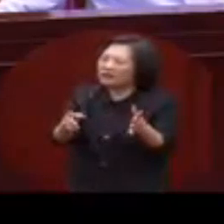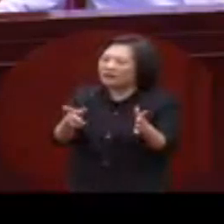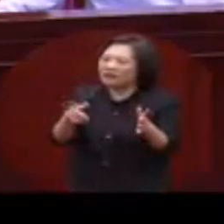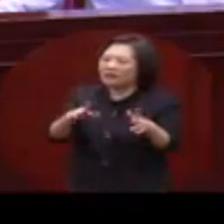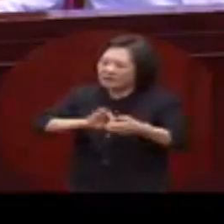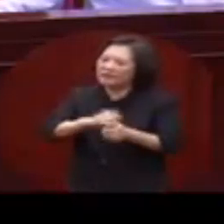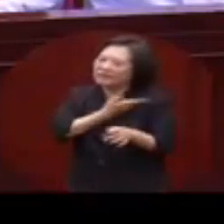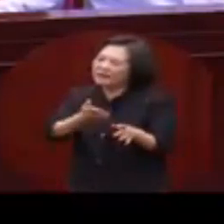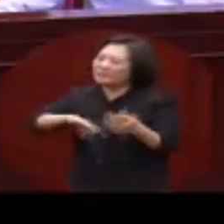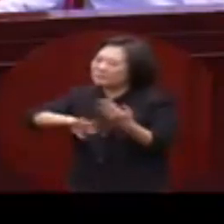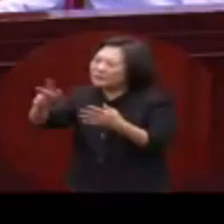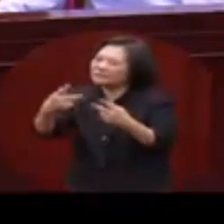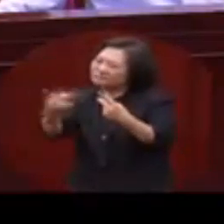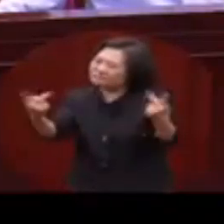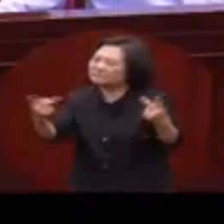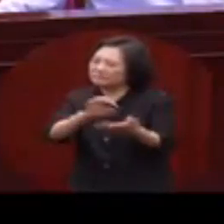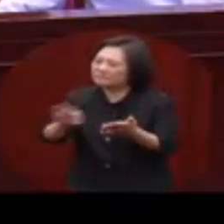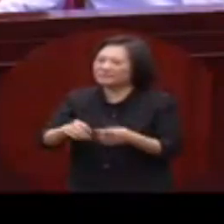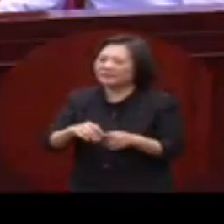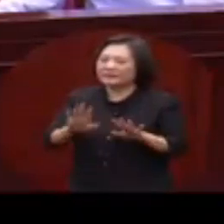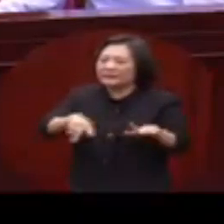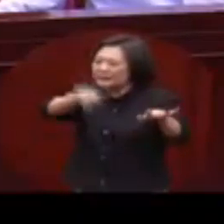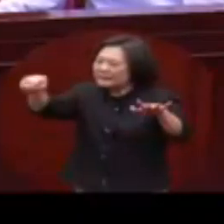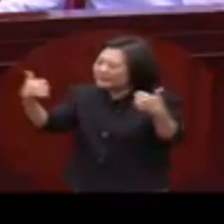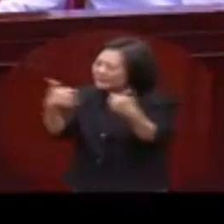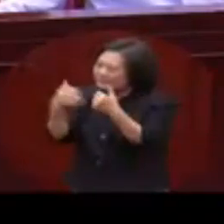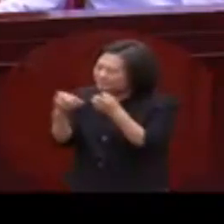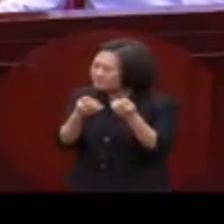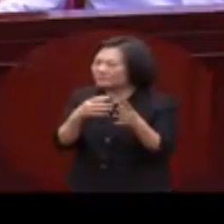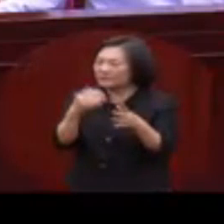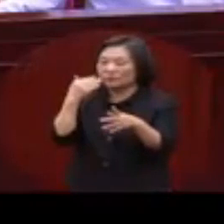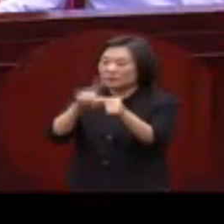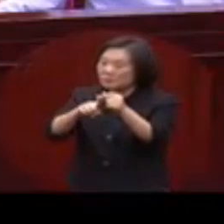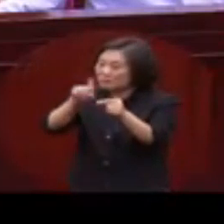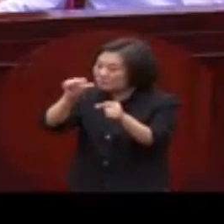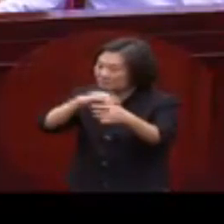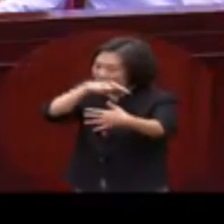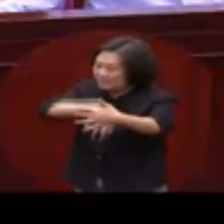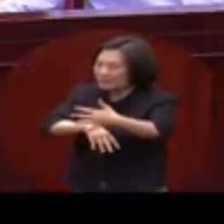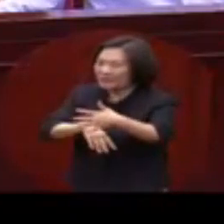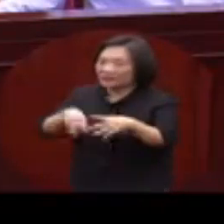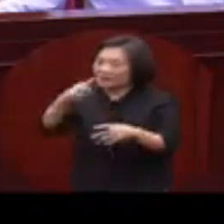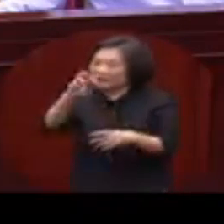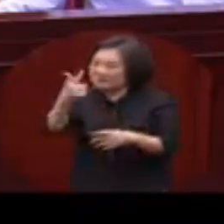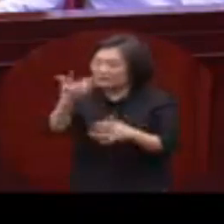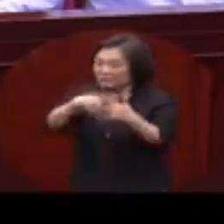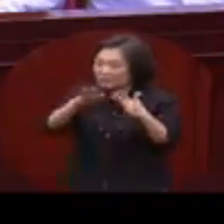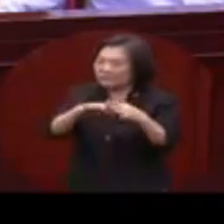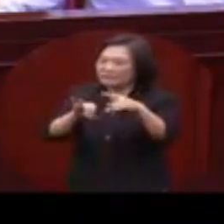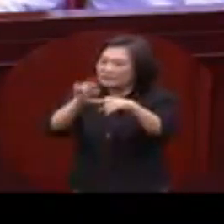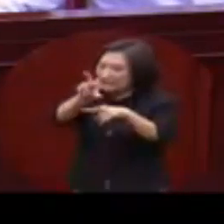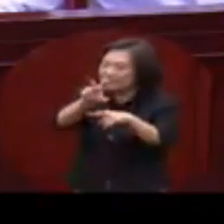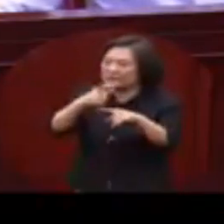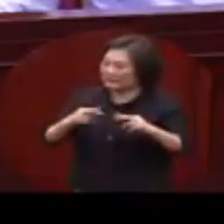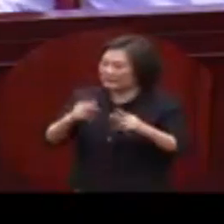出的，我倒觉得说我们这一次要很静下心来如果我们在15年内 236个学校 ,70% 的校舍